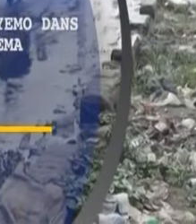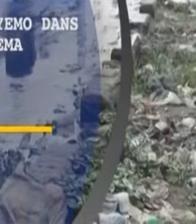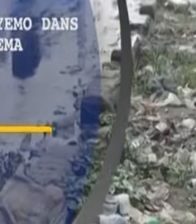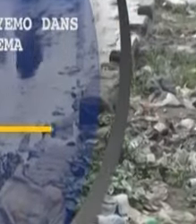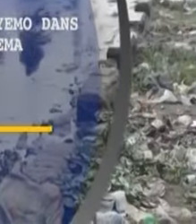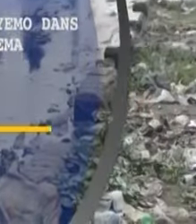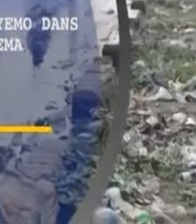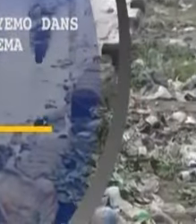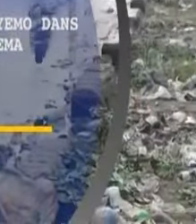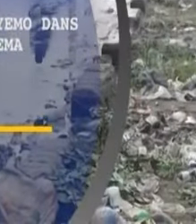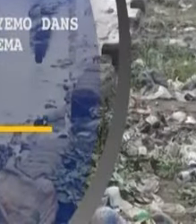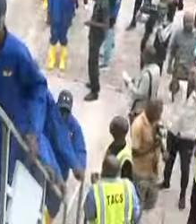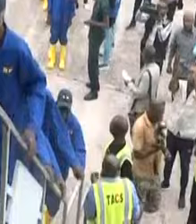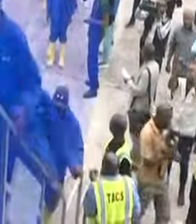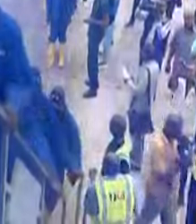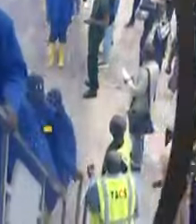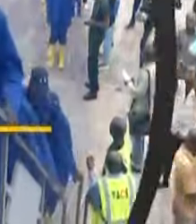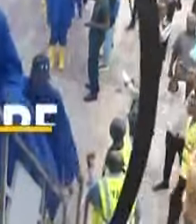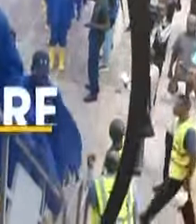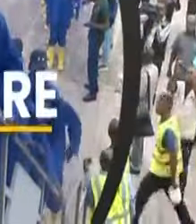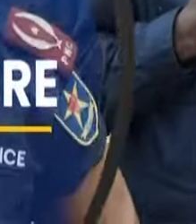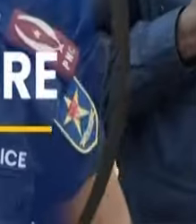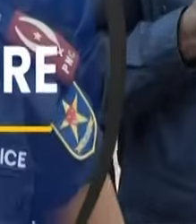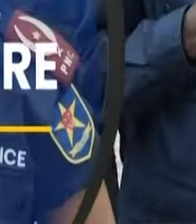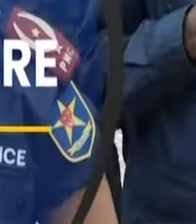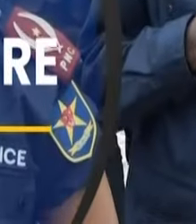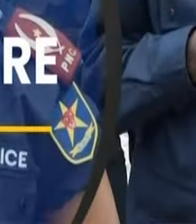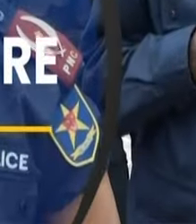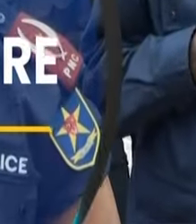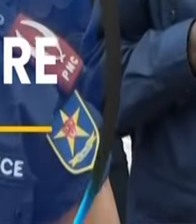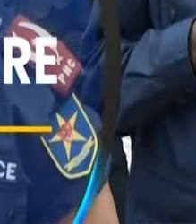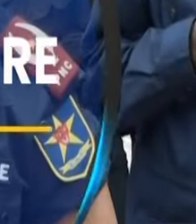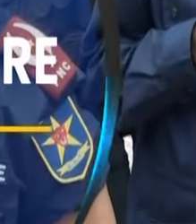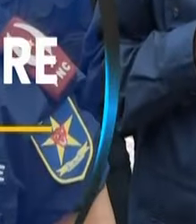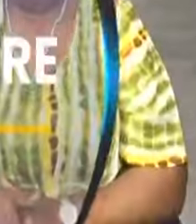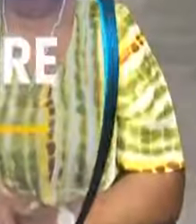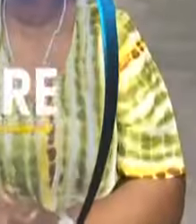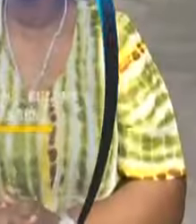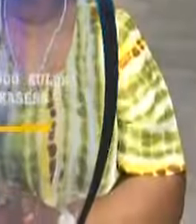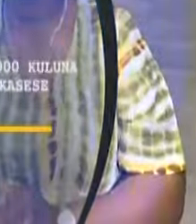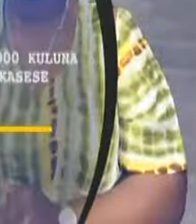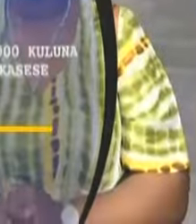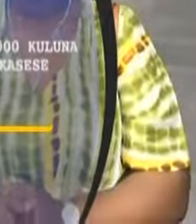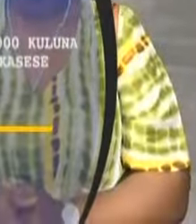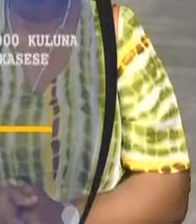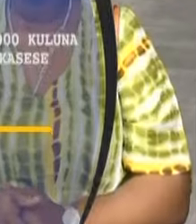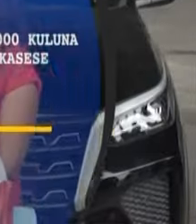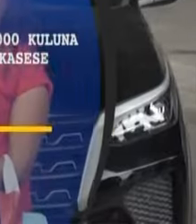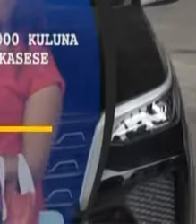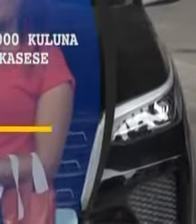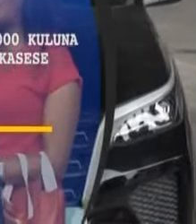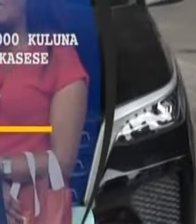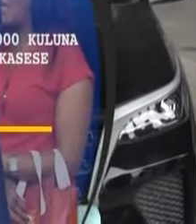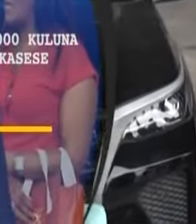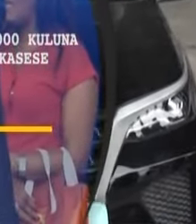s'imposent. Chapeau bas pour le service national. Le centre de formation de Kanyama KCC va recevoir de